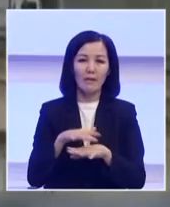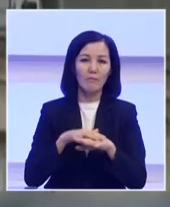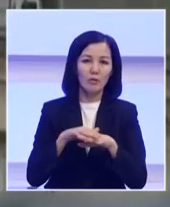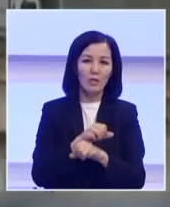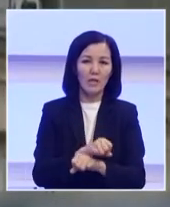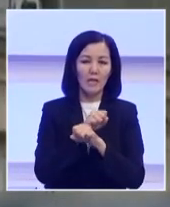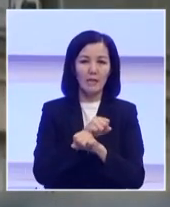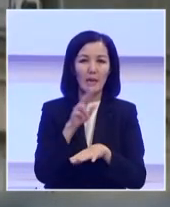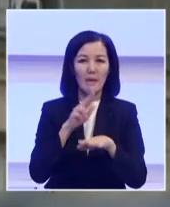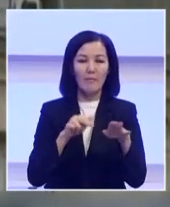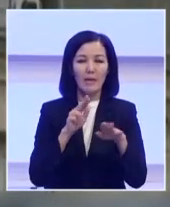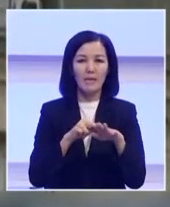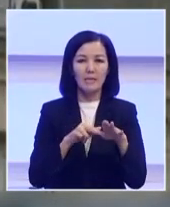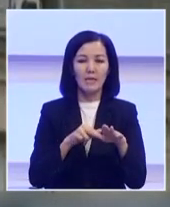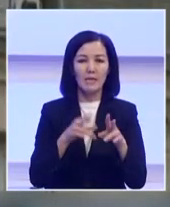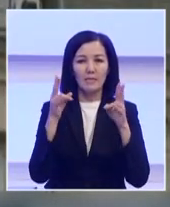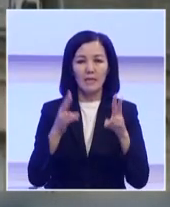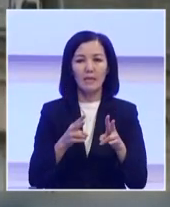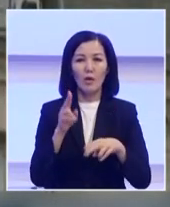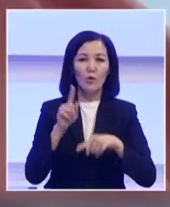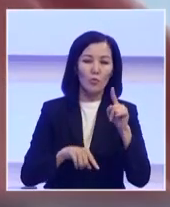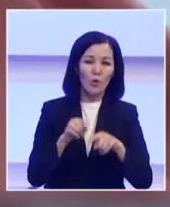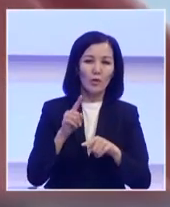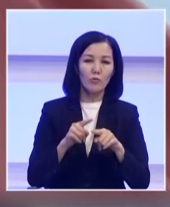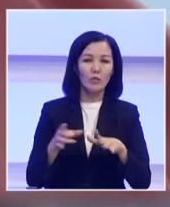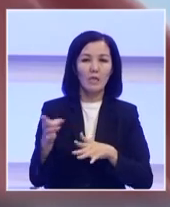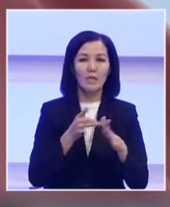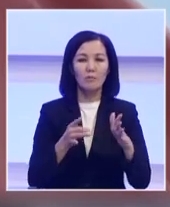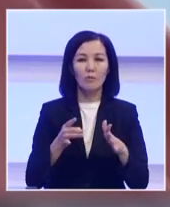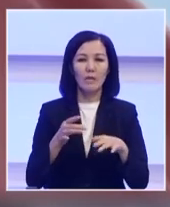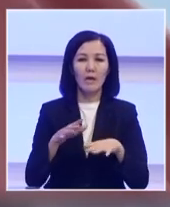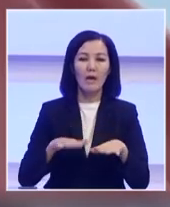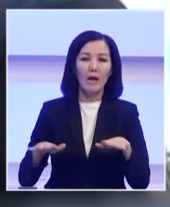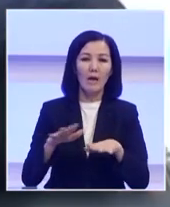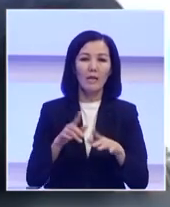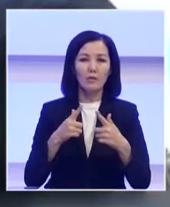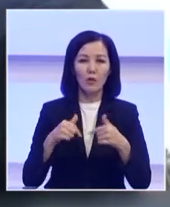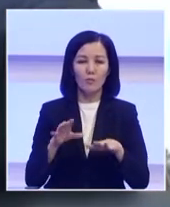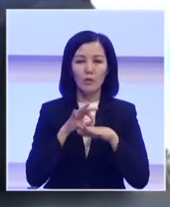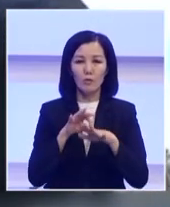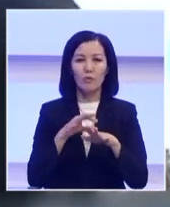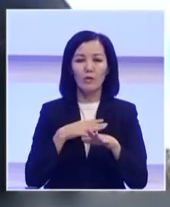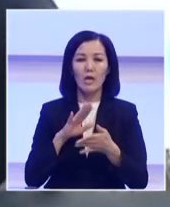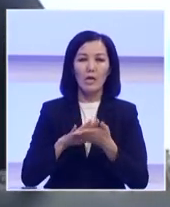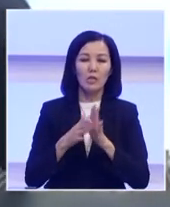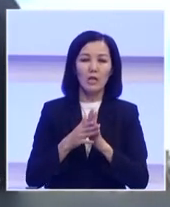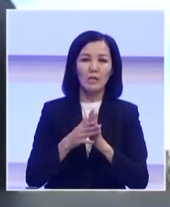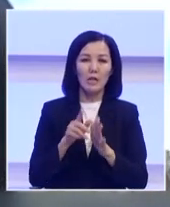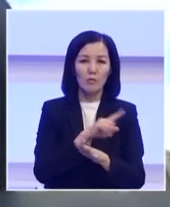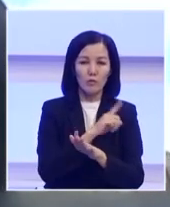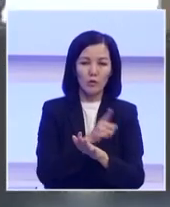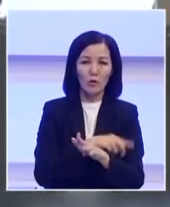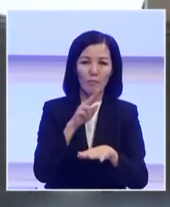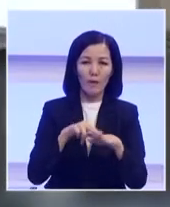Шеруді полицейлердің қолынан жапа шеккендердің туған туыстары республика алаңында ұйымдастырған. Көп ұзамай мұндағы ахуал шиеленісіп,